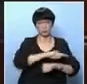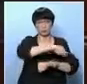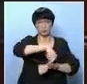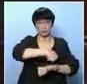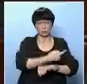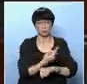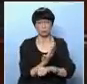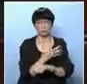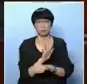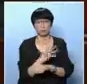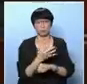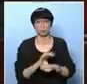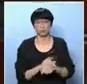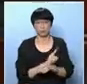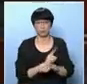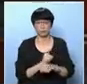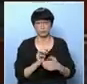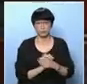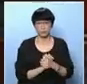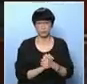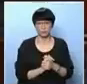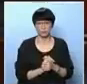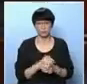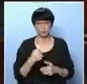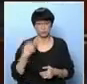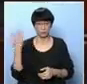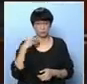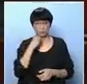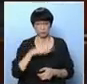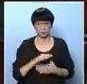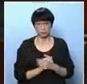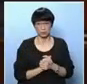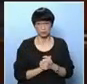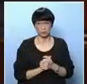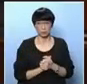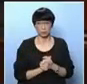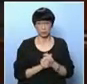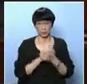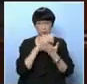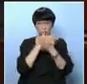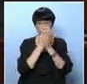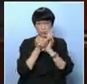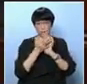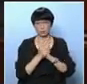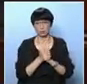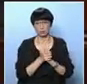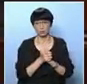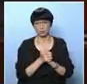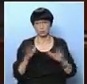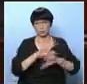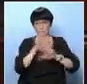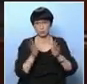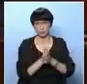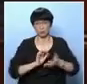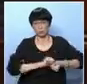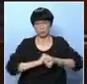聽，55分鐘，我以身體力行，我話俾你聽，每個都係實嘅數據。將成個大嶼山